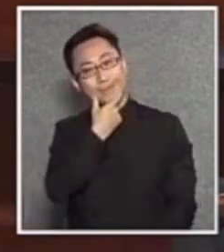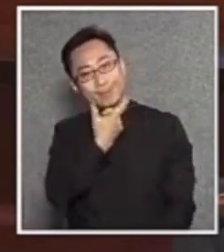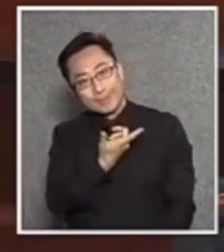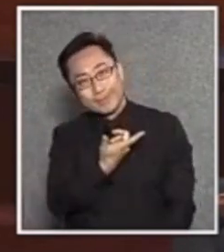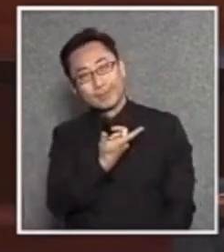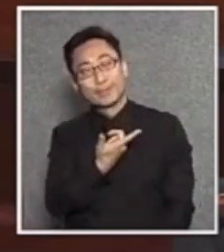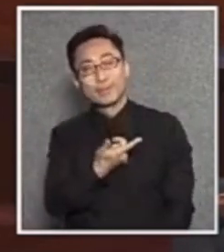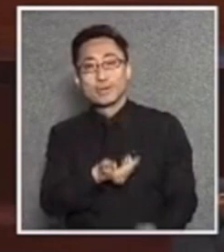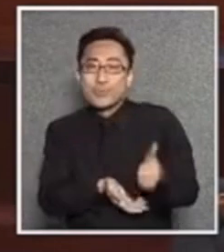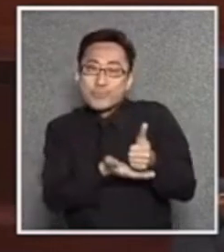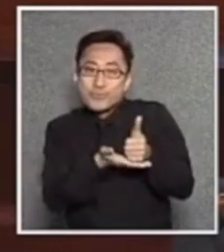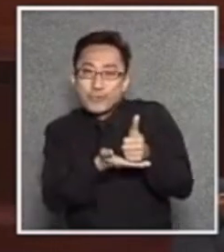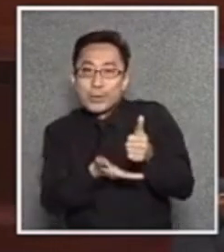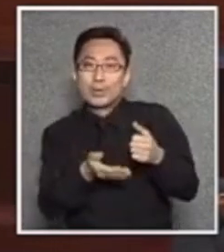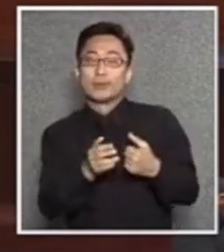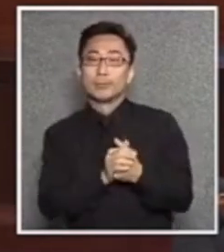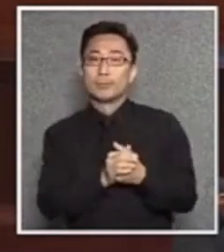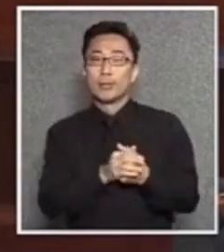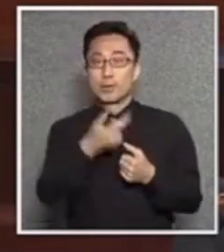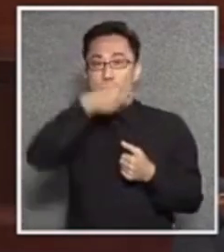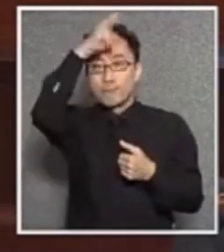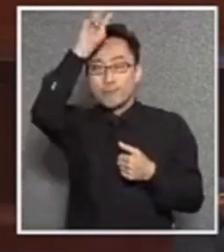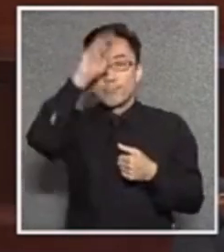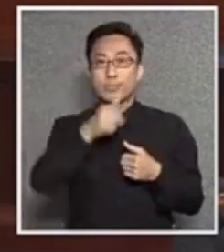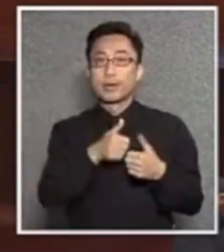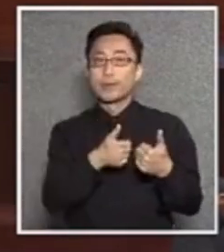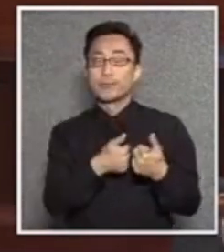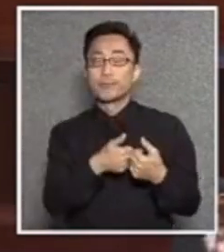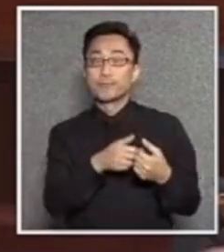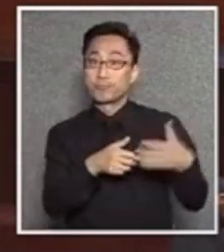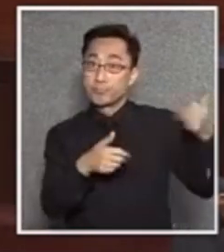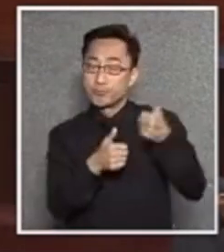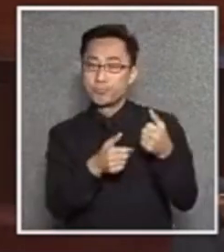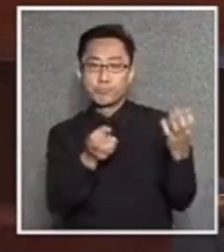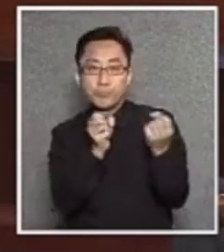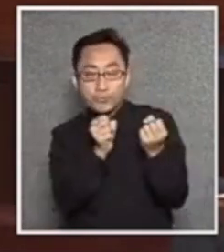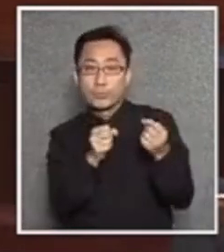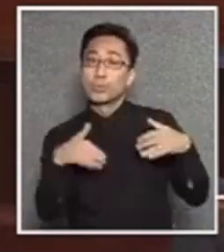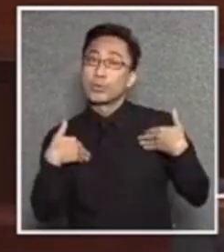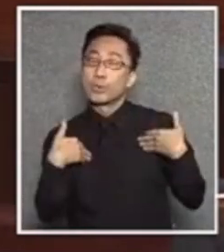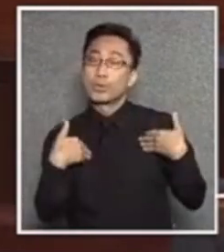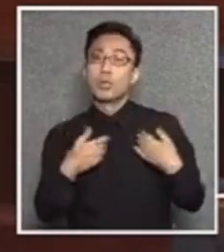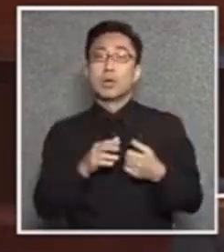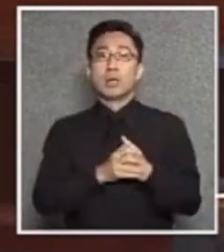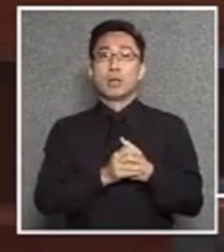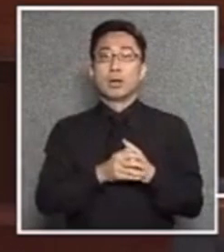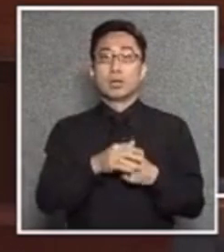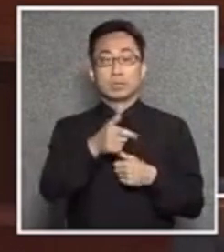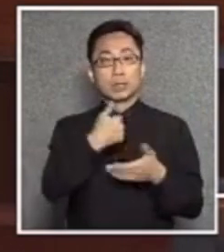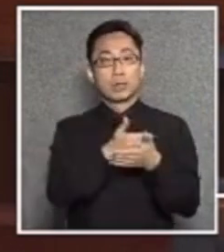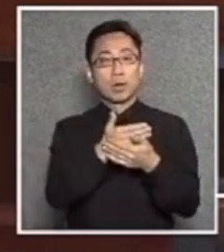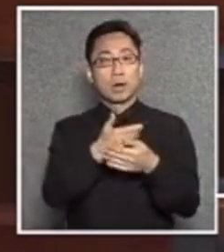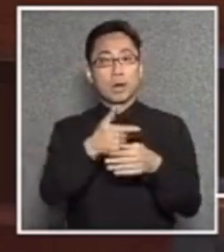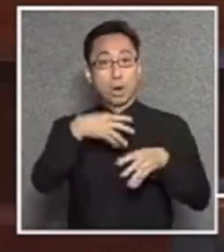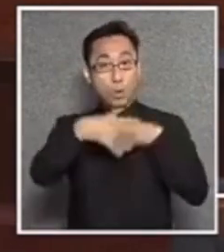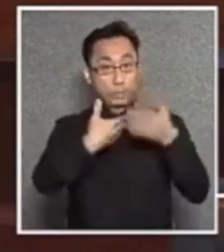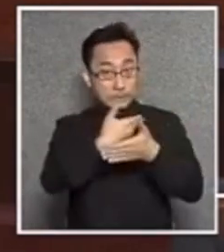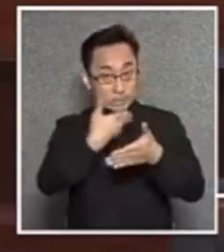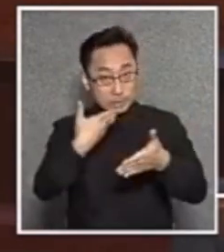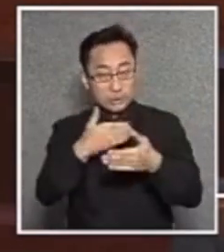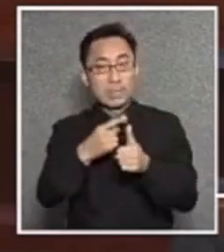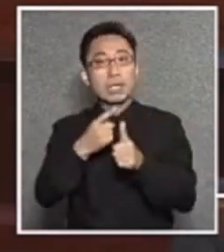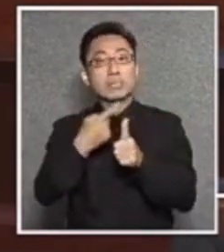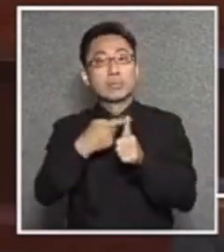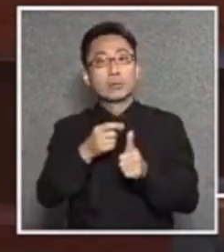迎，同阿基諾三世言談甚歡，事後托辭話因為當日例會前將會先向俄